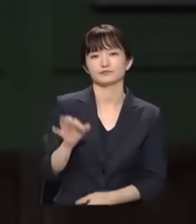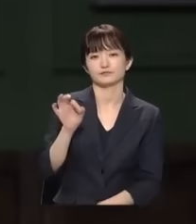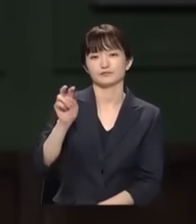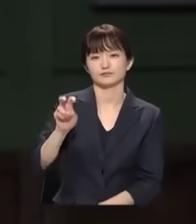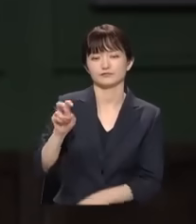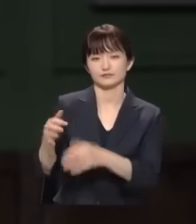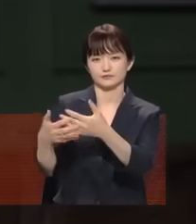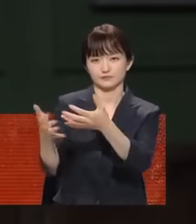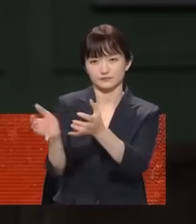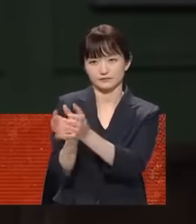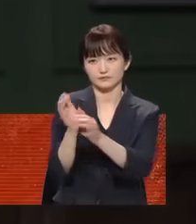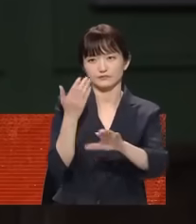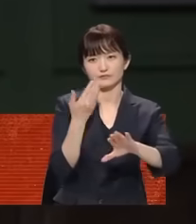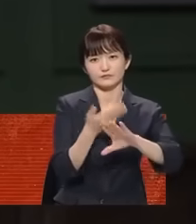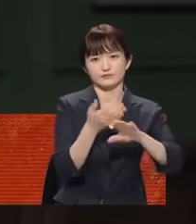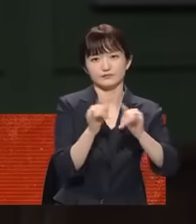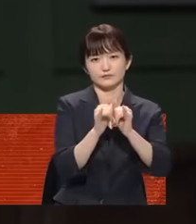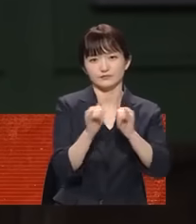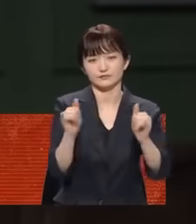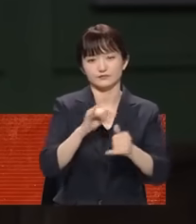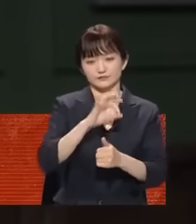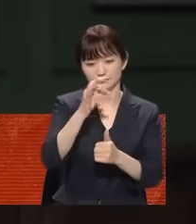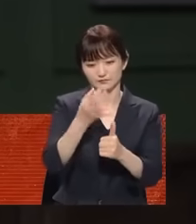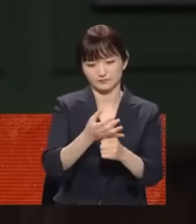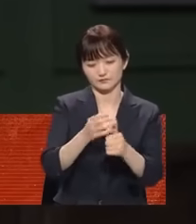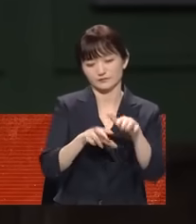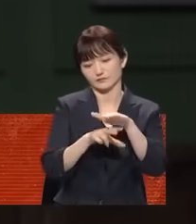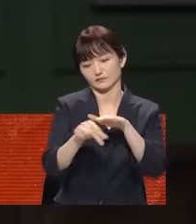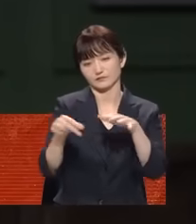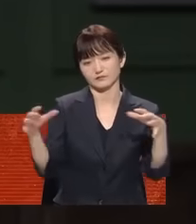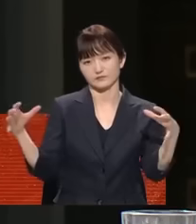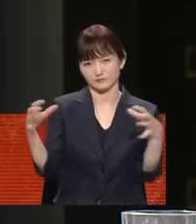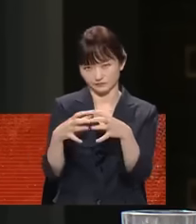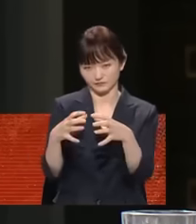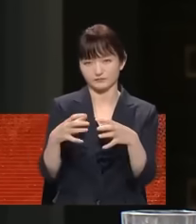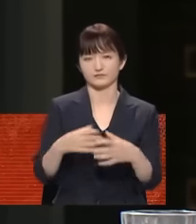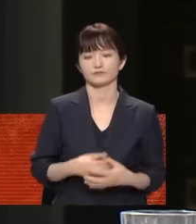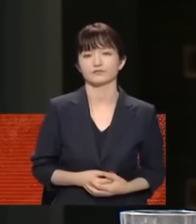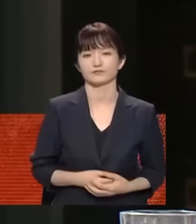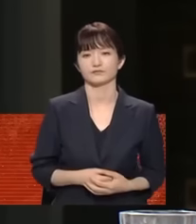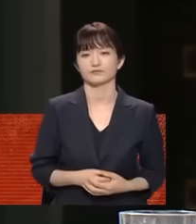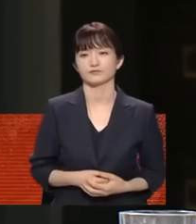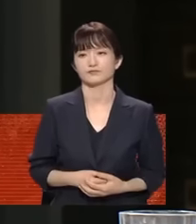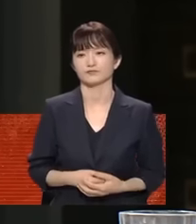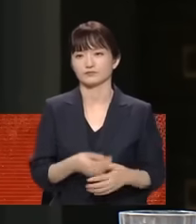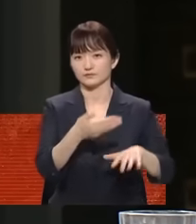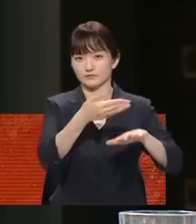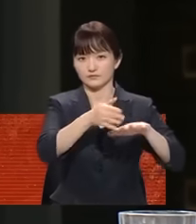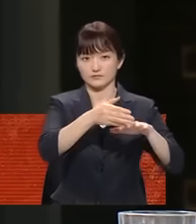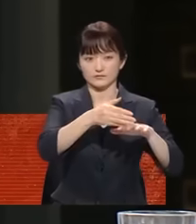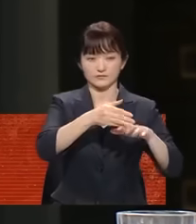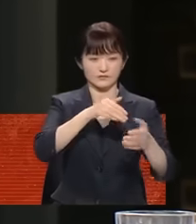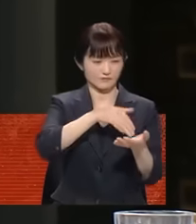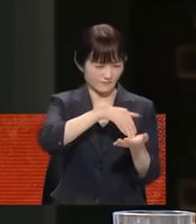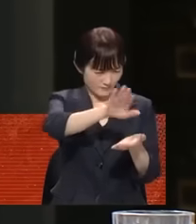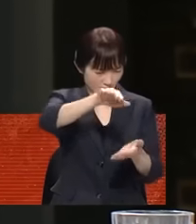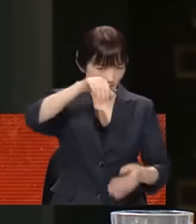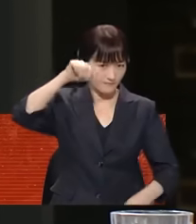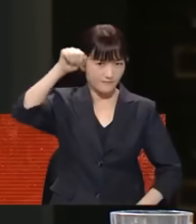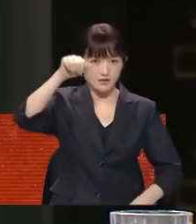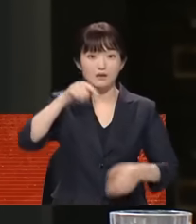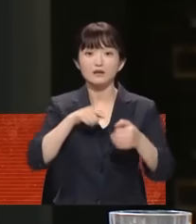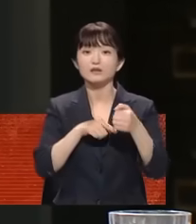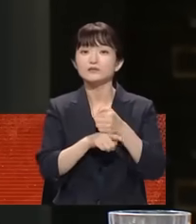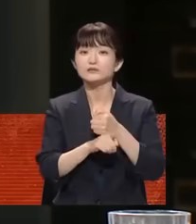엄씨 일행뿐만이 아니라 또 다른 사람들도 안양역에 모이게 됩니다 자 그 조폭 규탄 시위를 하게 된 계기가 있잖아요